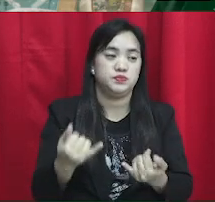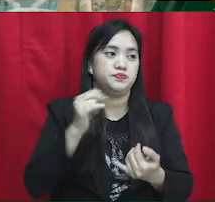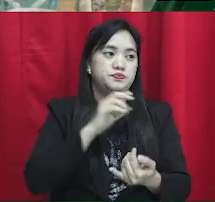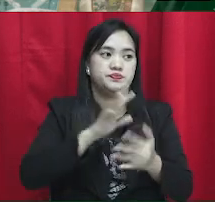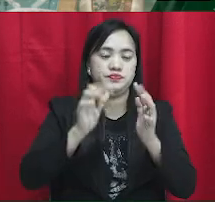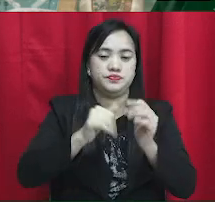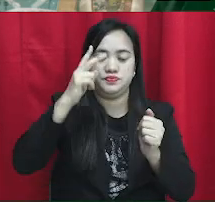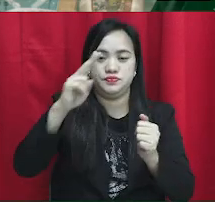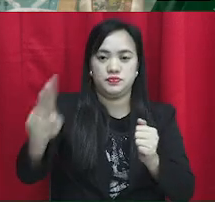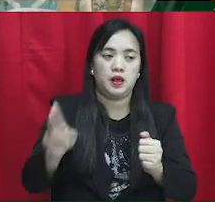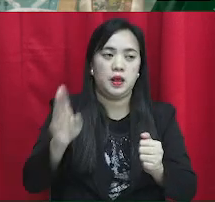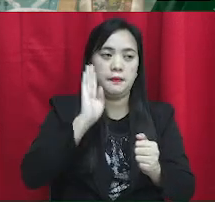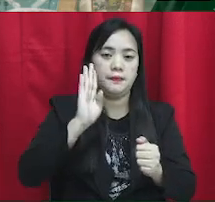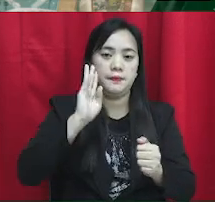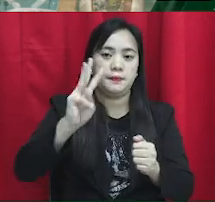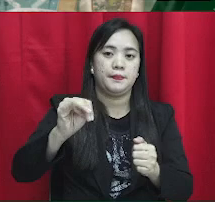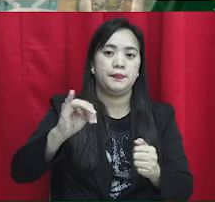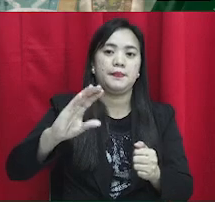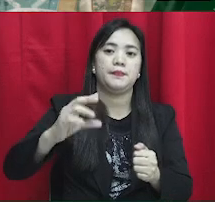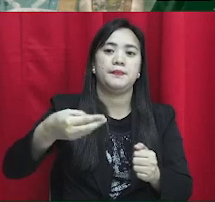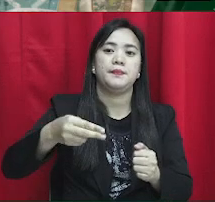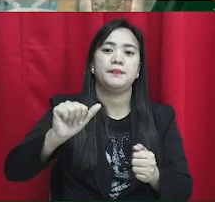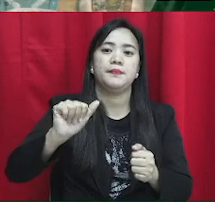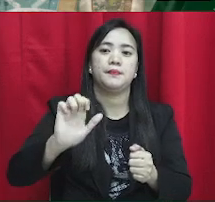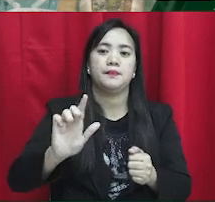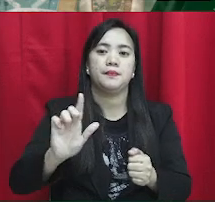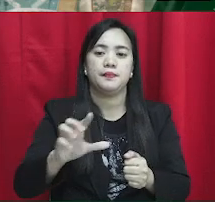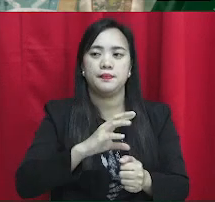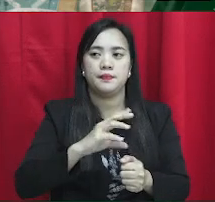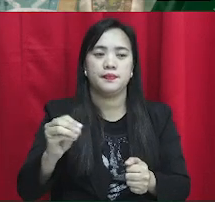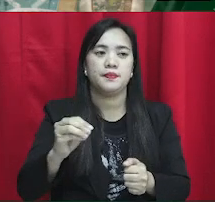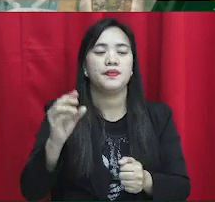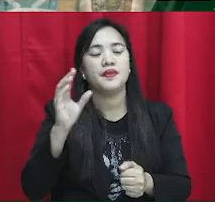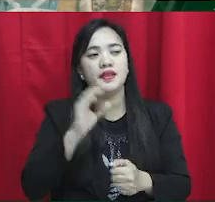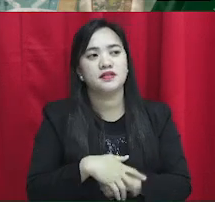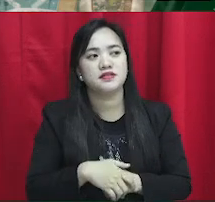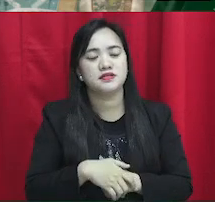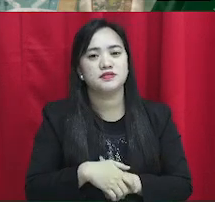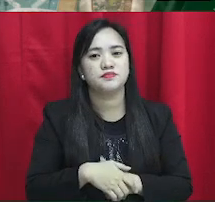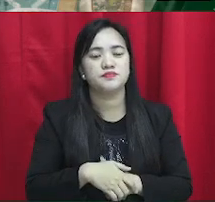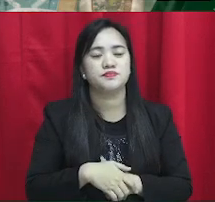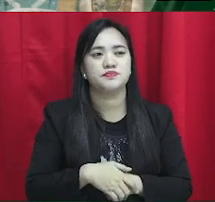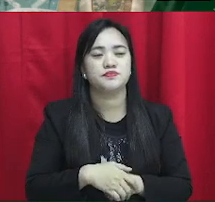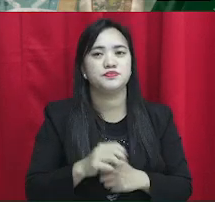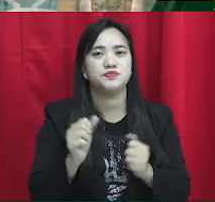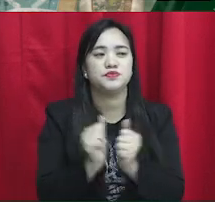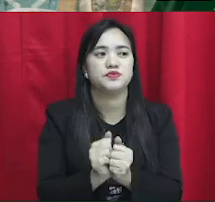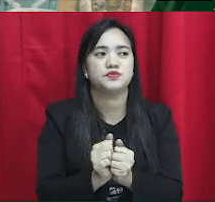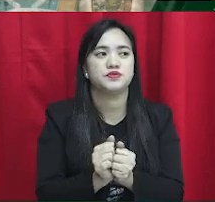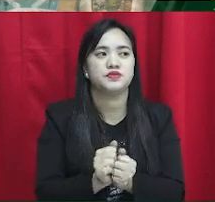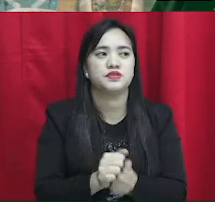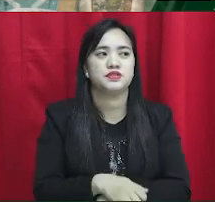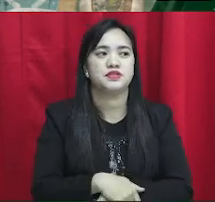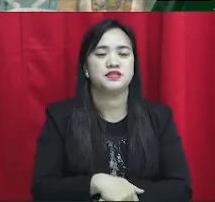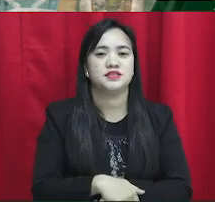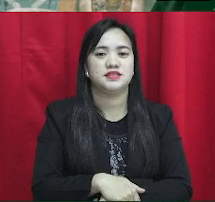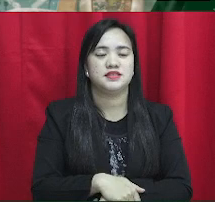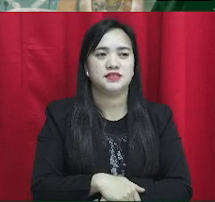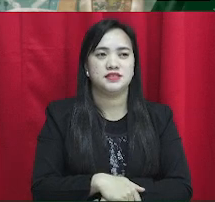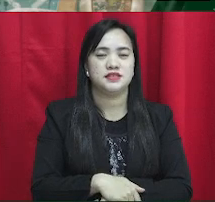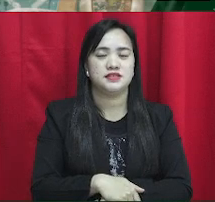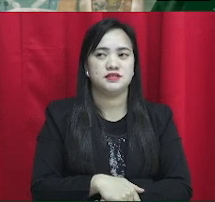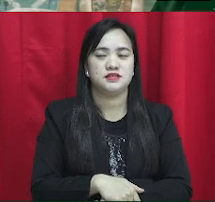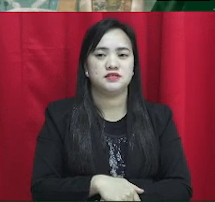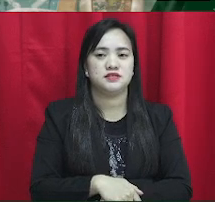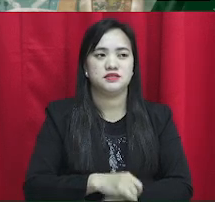si Sir Michael Dumindin. Magandang tanghali po sa inyo. And of course, minsan ay wala pa pala. Pero kadalasan,